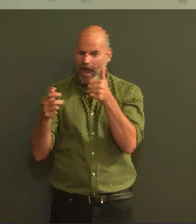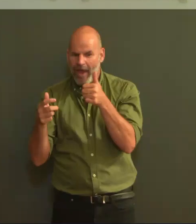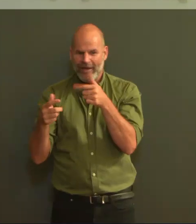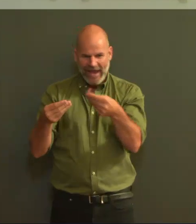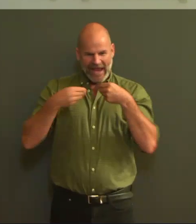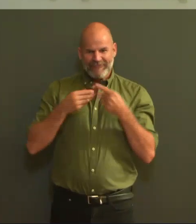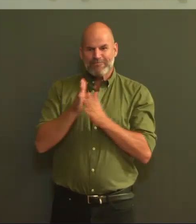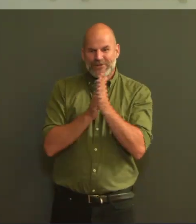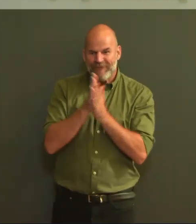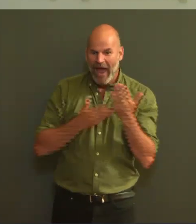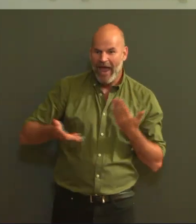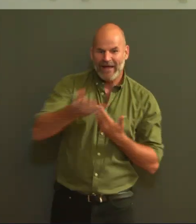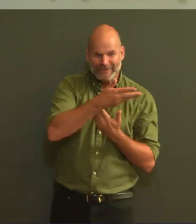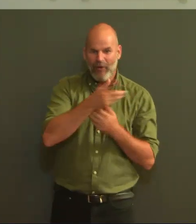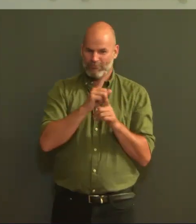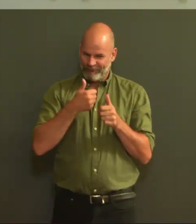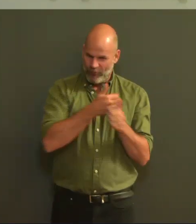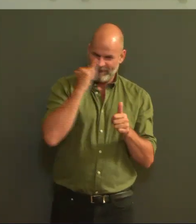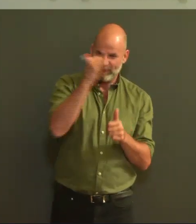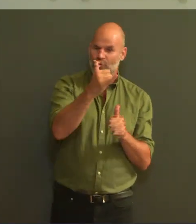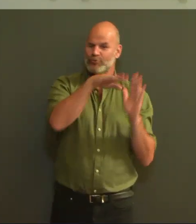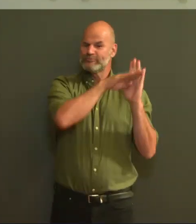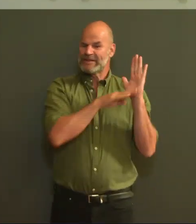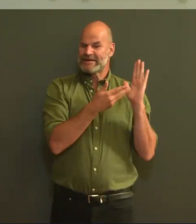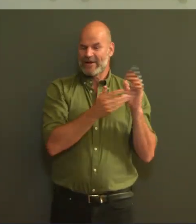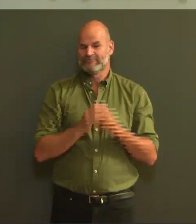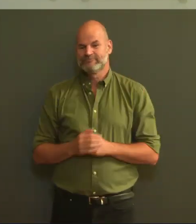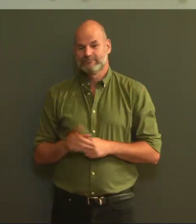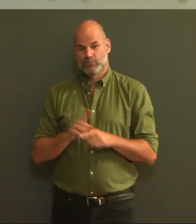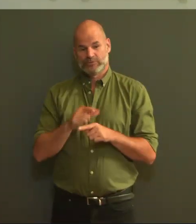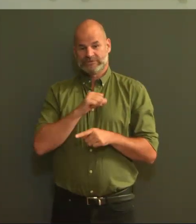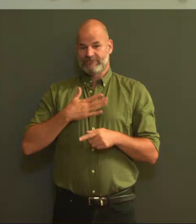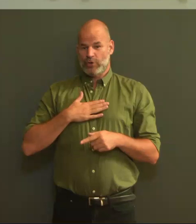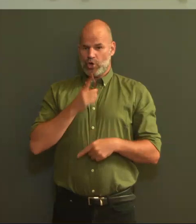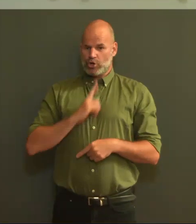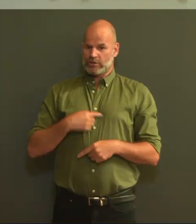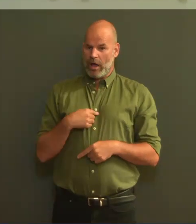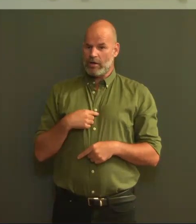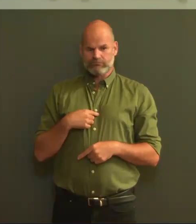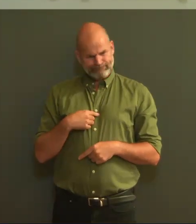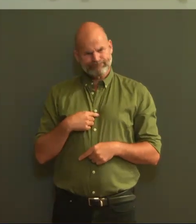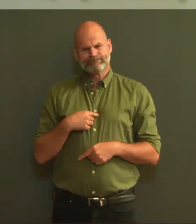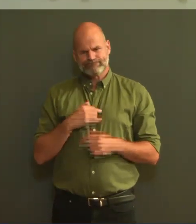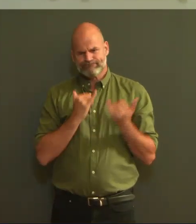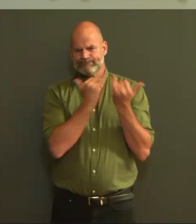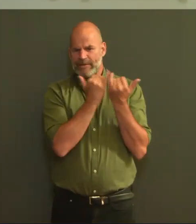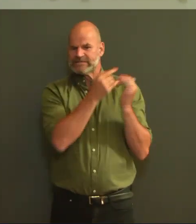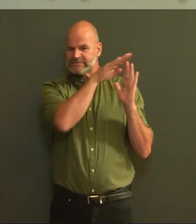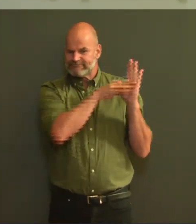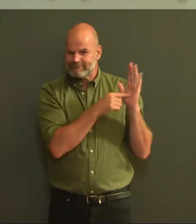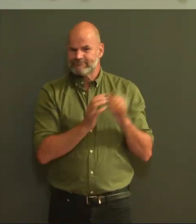Blijf vooral uw gedrag ook aanpassen aan deze 6 gouden regels, maar je mag zeker uw motivatie delen met de